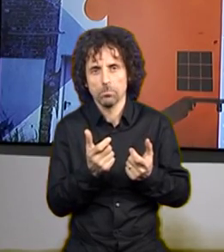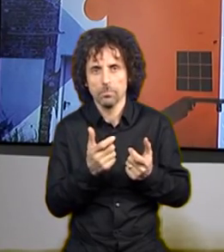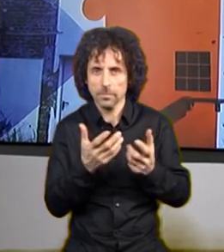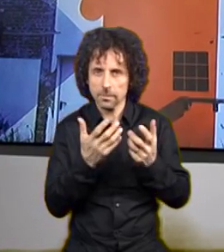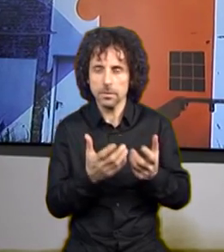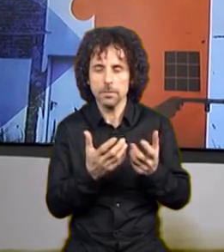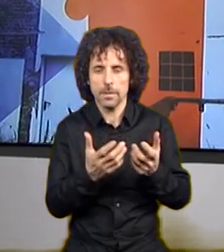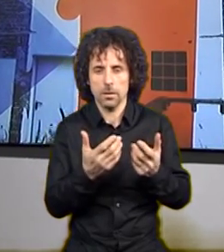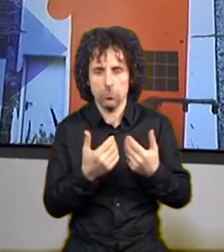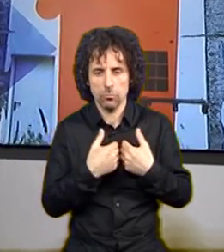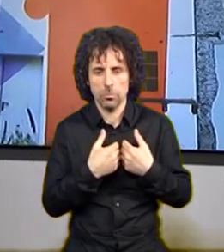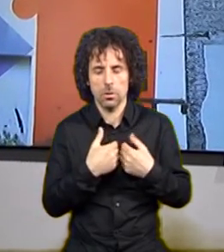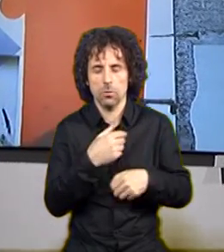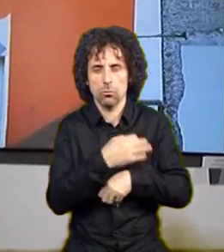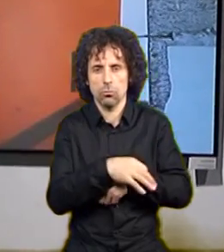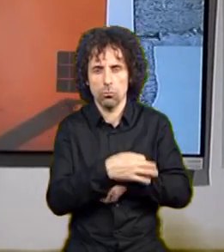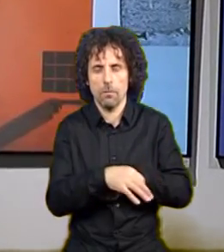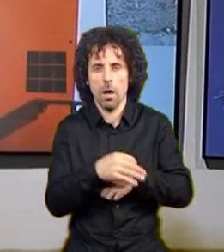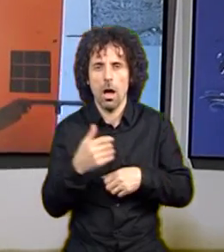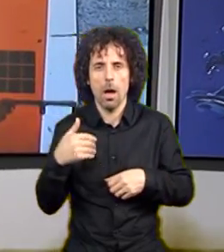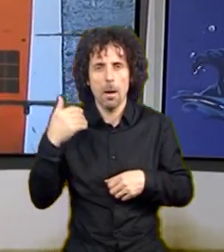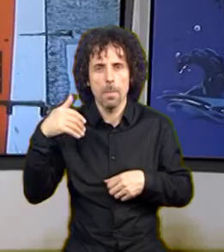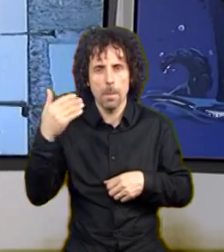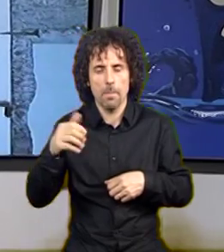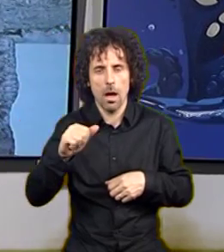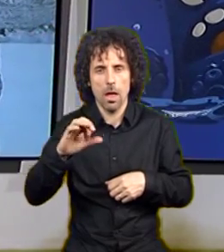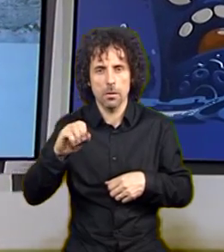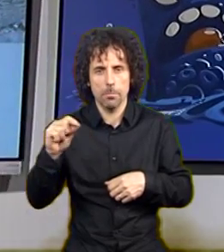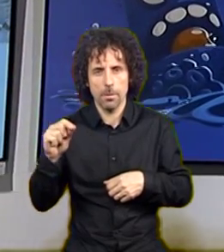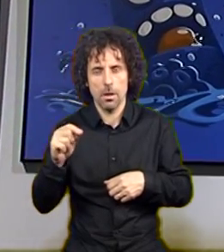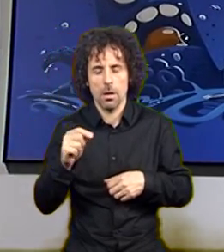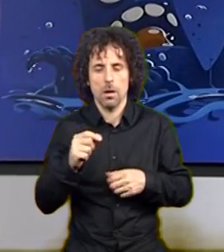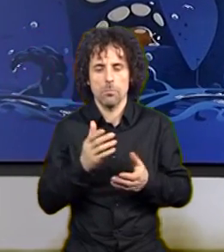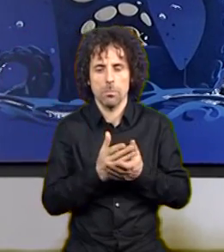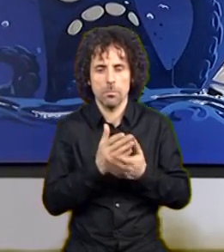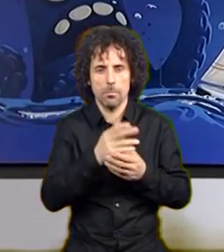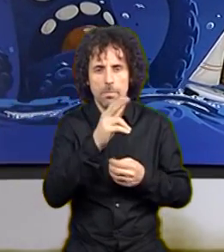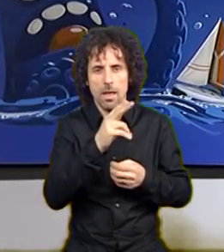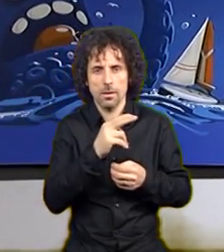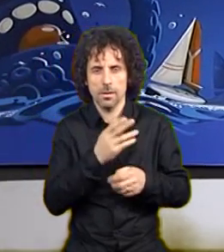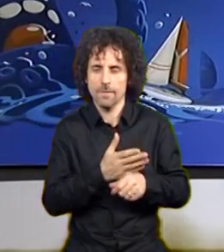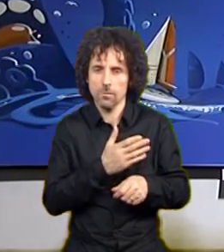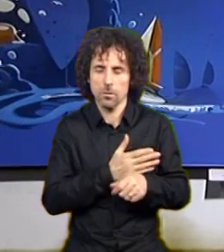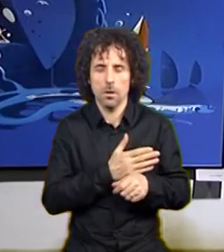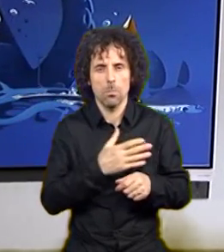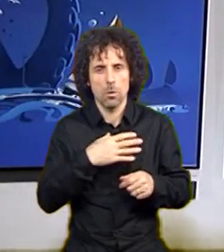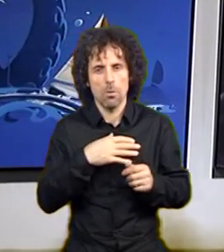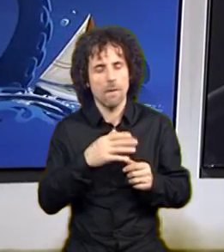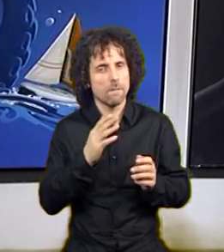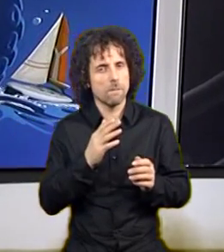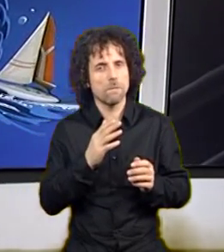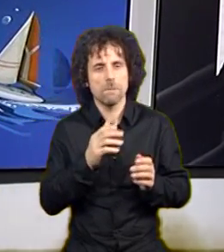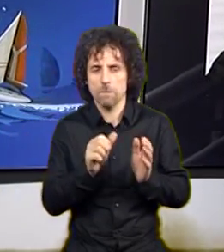skłoniło mnie czy zachęciło właśnie do studiowania na Akademii. Z pewnością w plastyku była